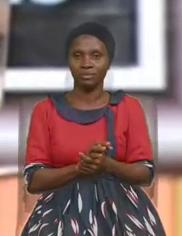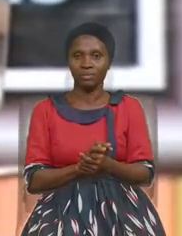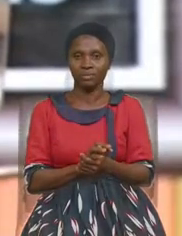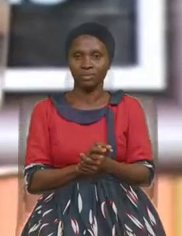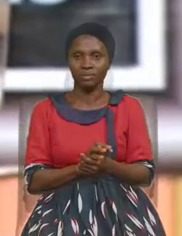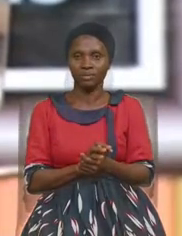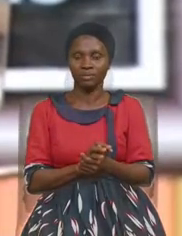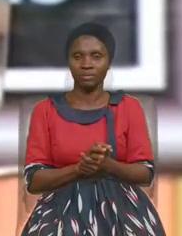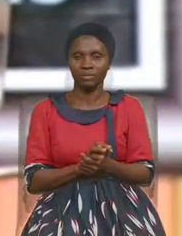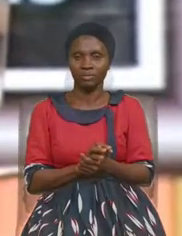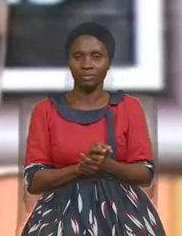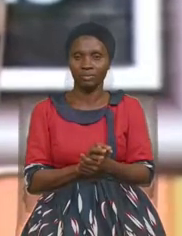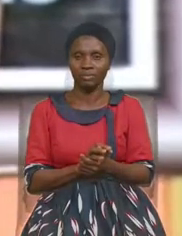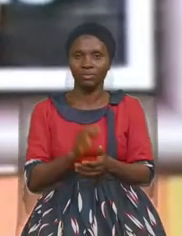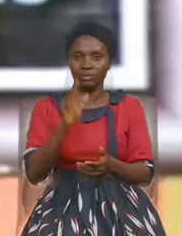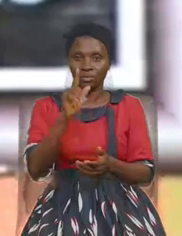verset 24.